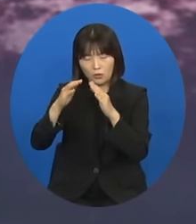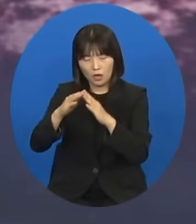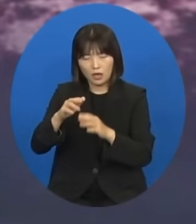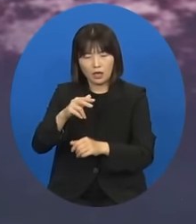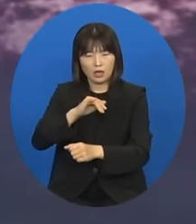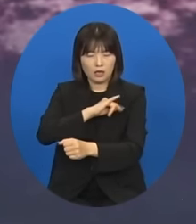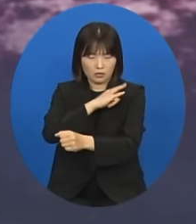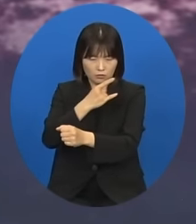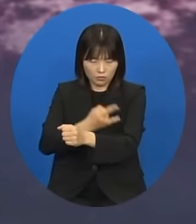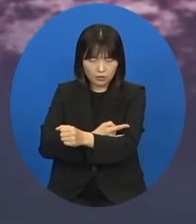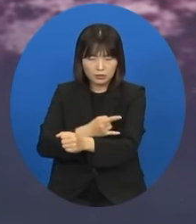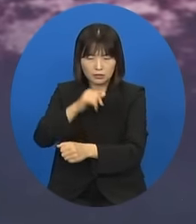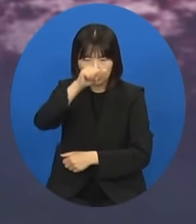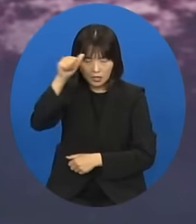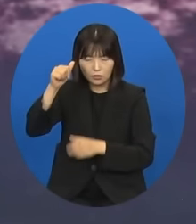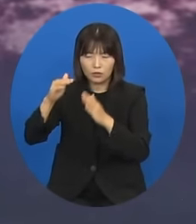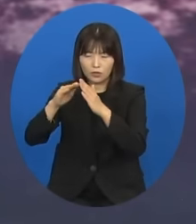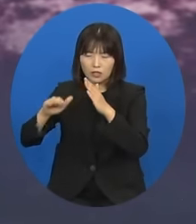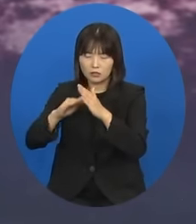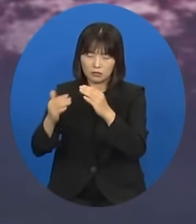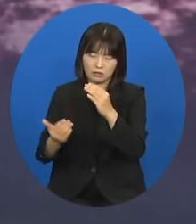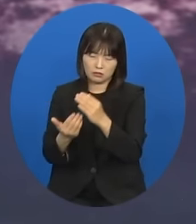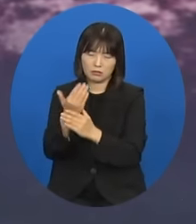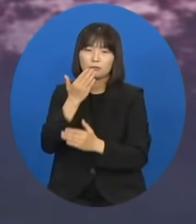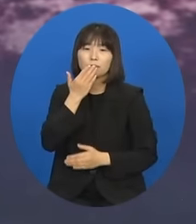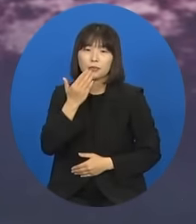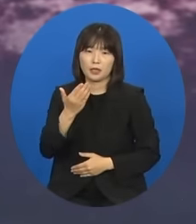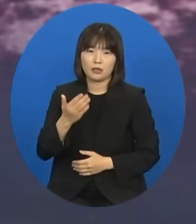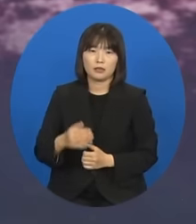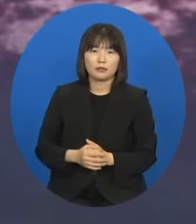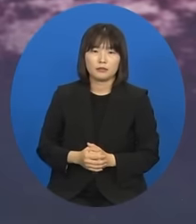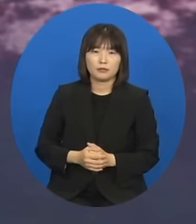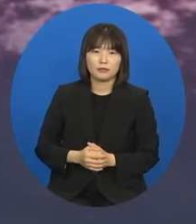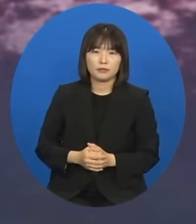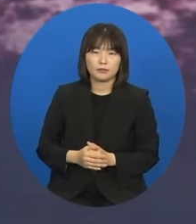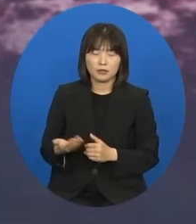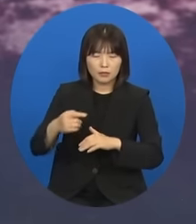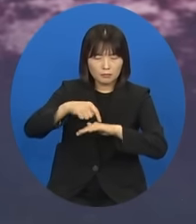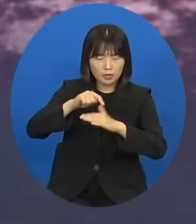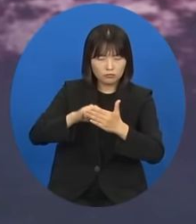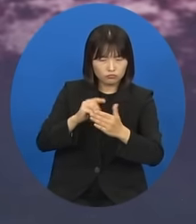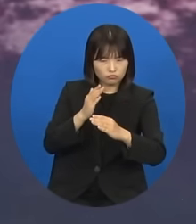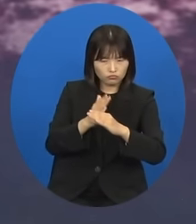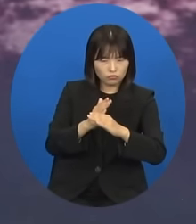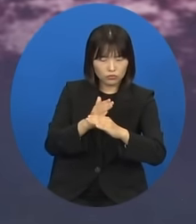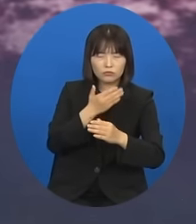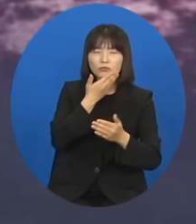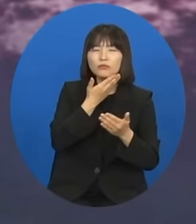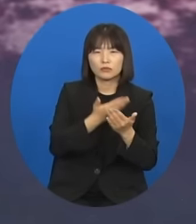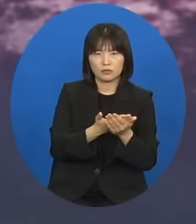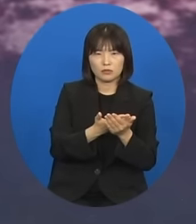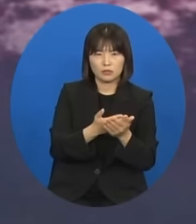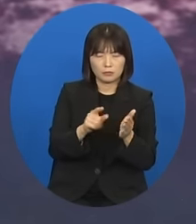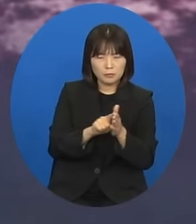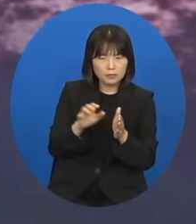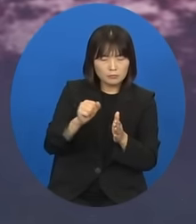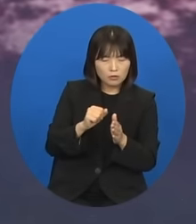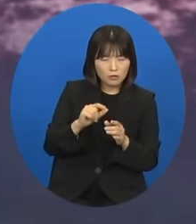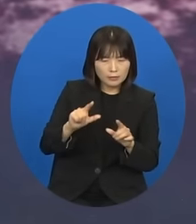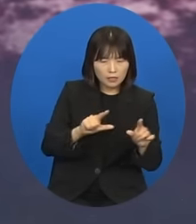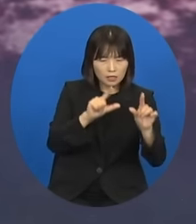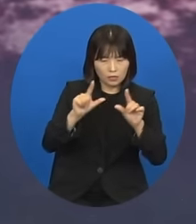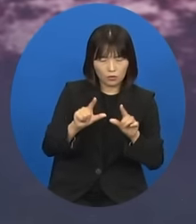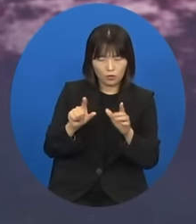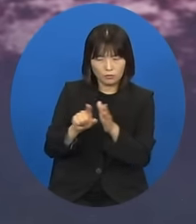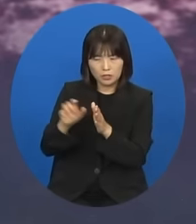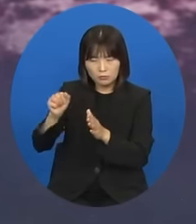얼마든지 일어날 수 있는 일입니다 그 마음의 중심은 귀하죠 믿음대로 살아보려고 아들을